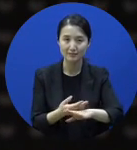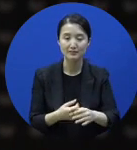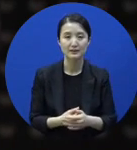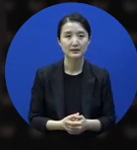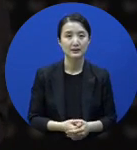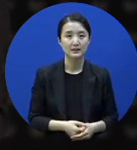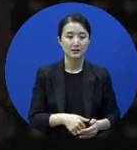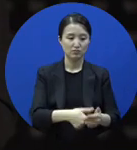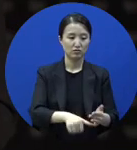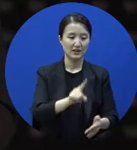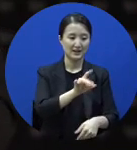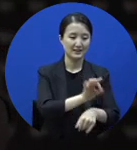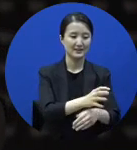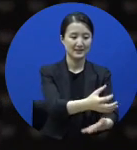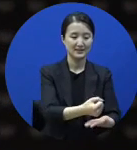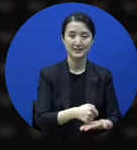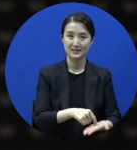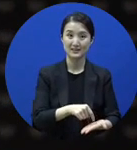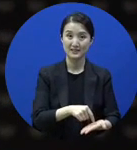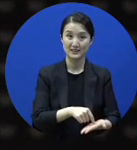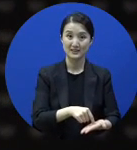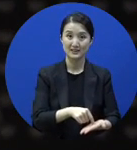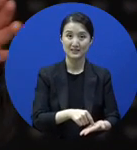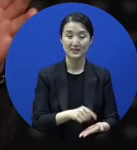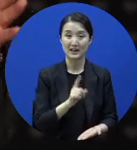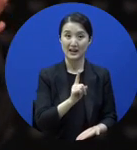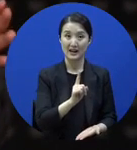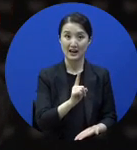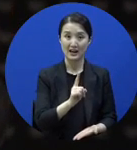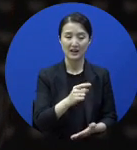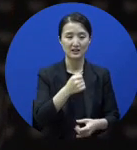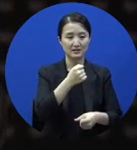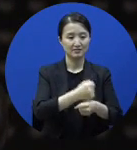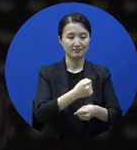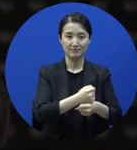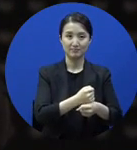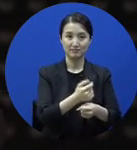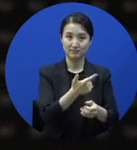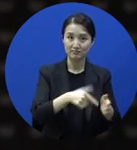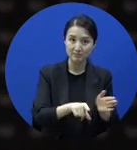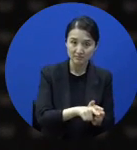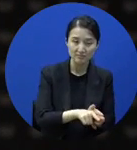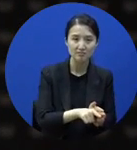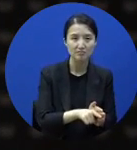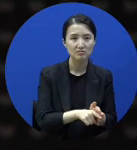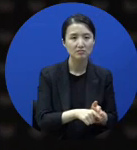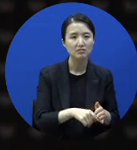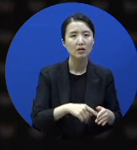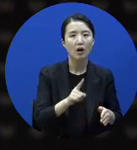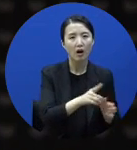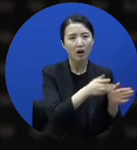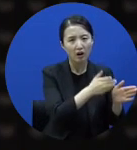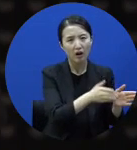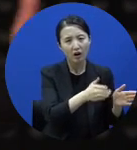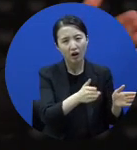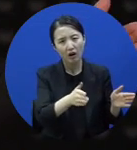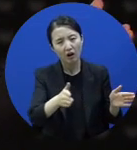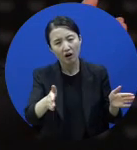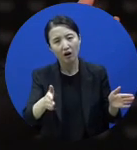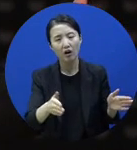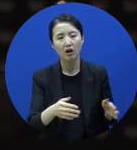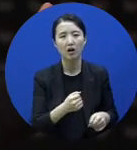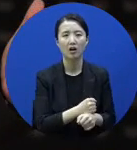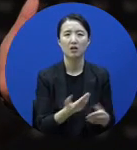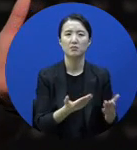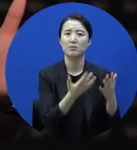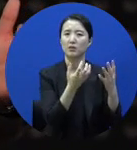많이 가져요. 근데 작은 기업이나 중소기업 같은 경우는 조금 더 긴 일을 합니다. 저희처럼 이렇게 나와서 생활하는 사람은 더 긴 일을 하게